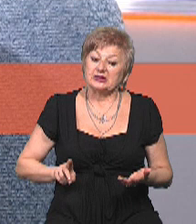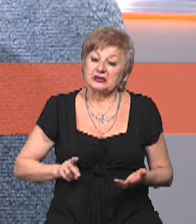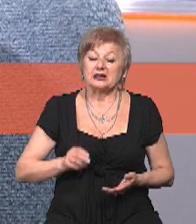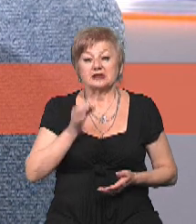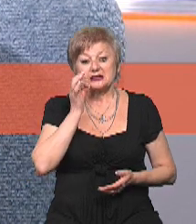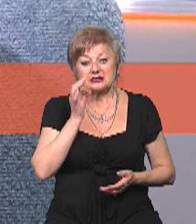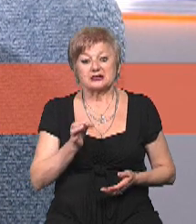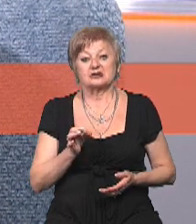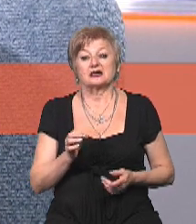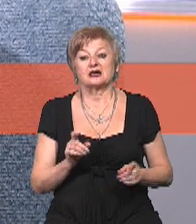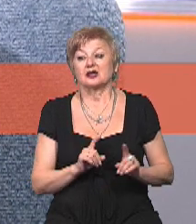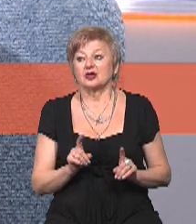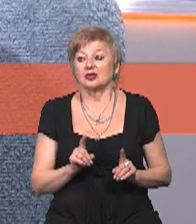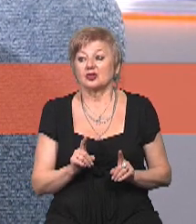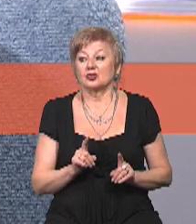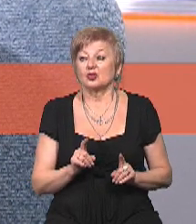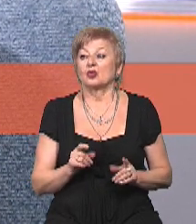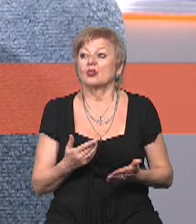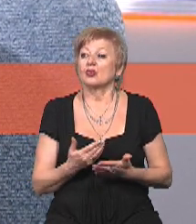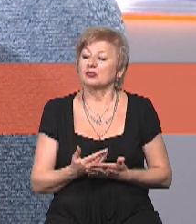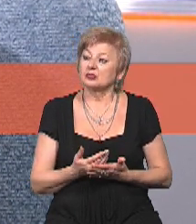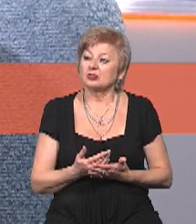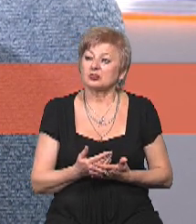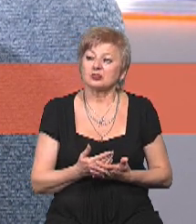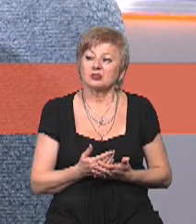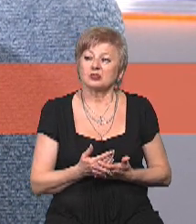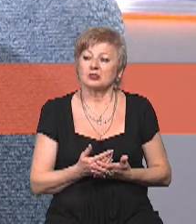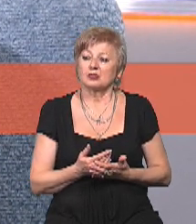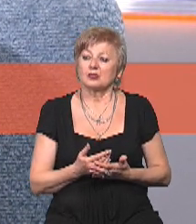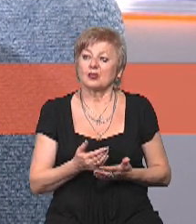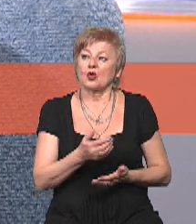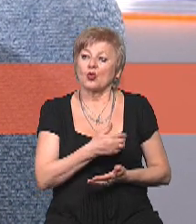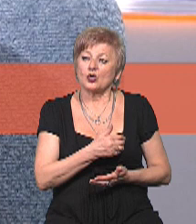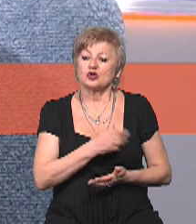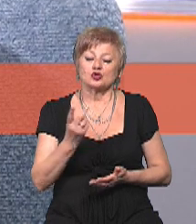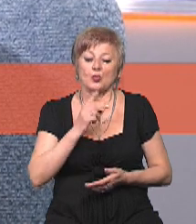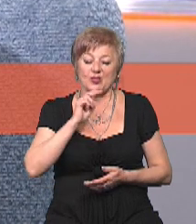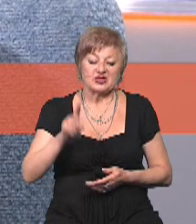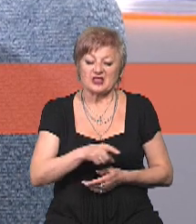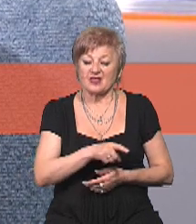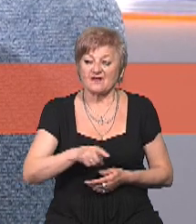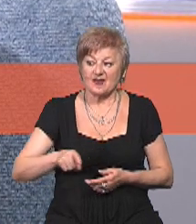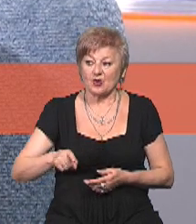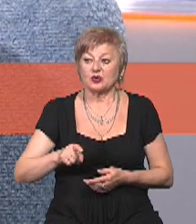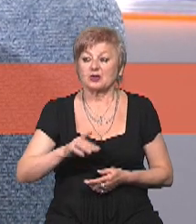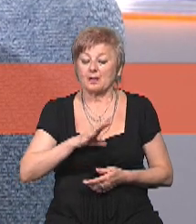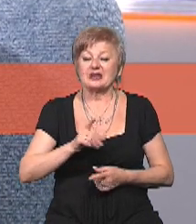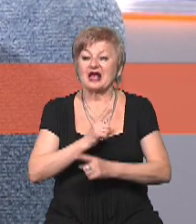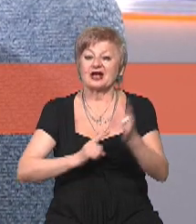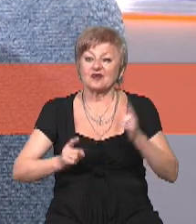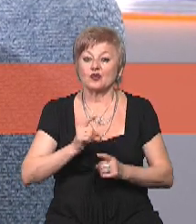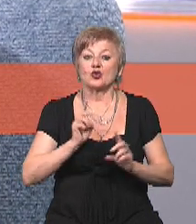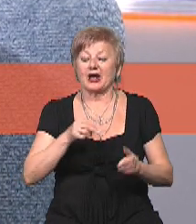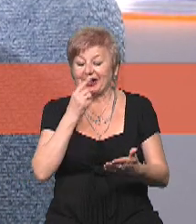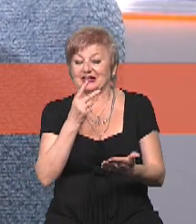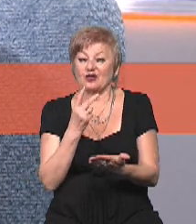що деяким досвідченим вчителям досить важко перелаштовуватися. Враховуючи те, що 2 роки вже проходить реформа, як це